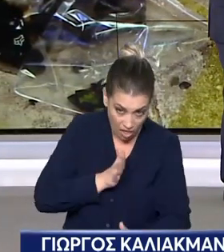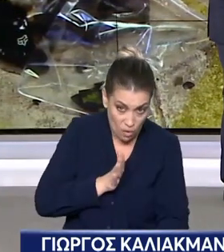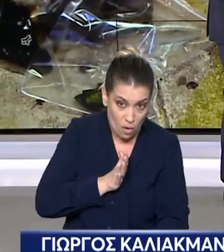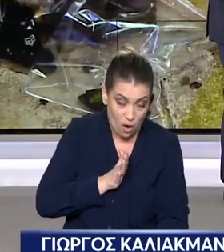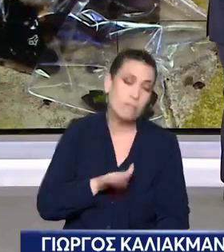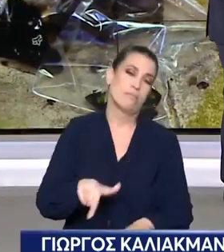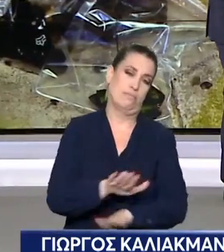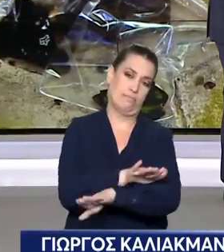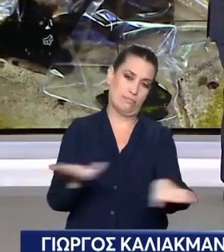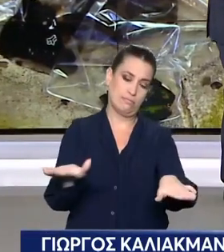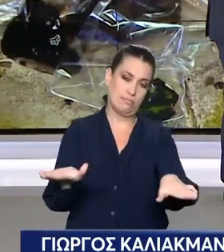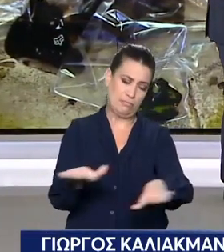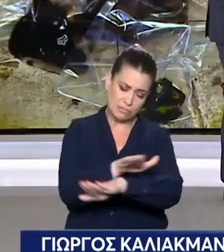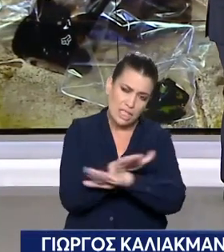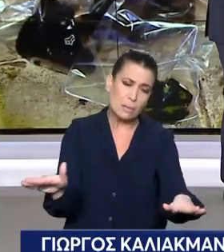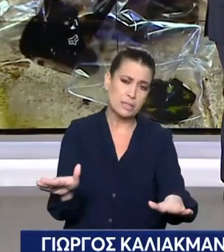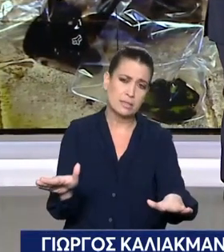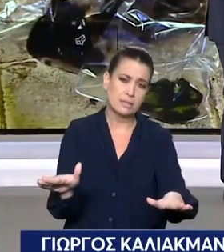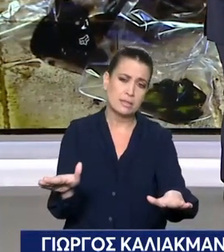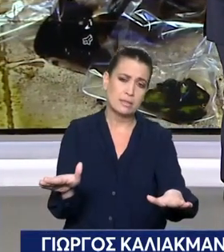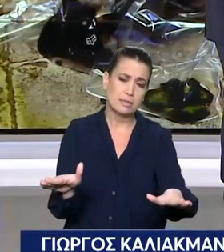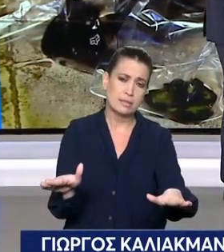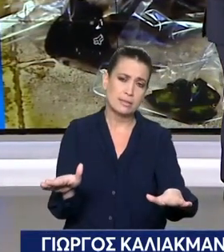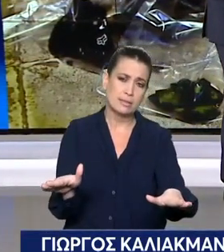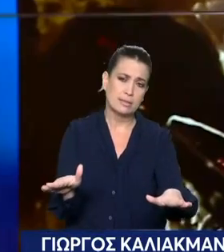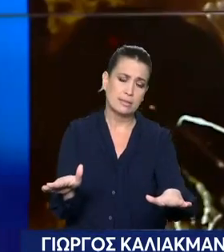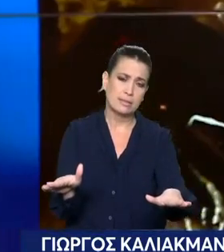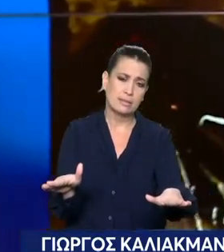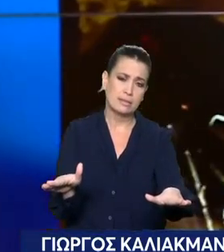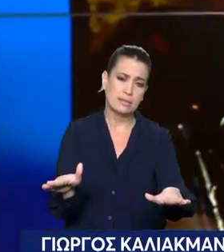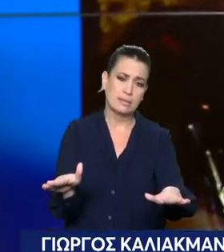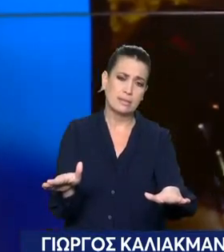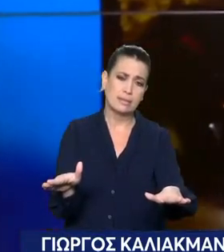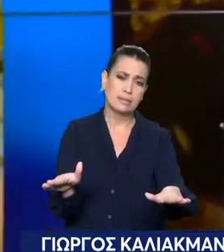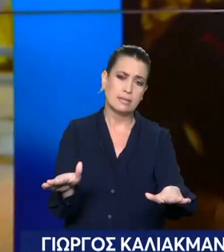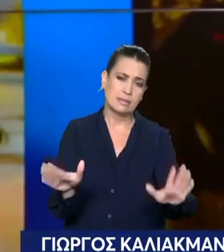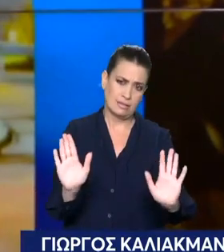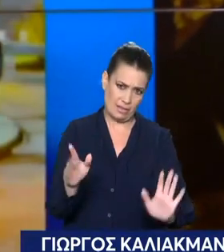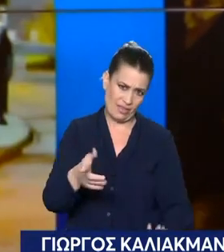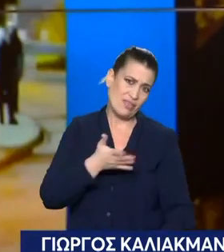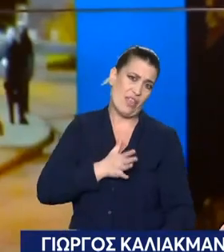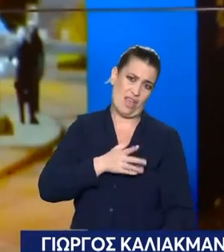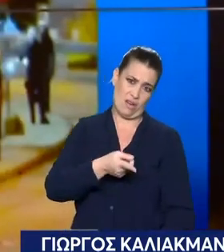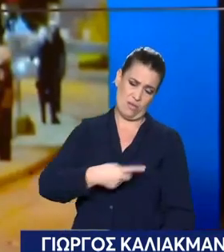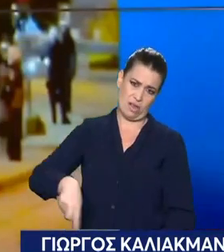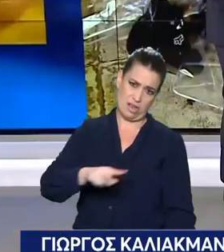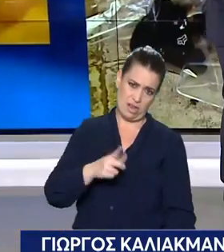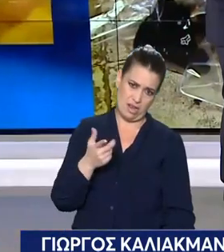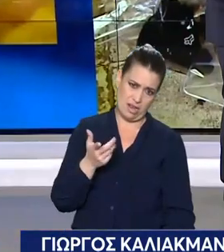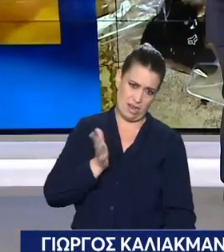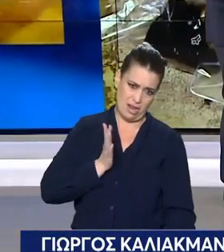πρέπει να σταματήσει. Και δεν νομίζω ότι οι ιδιοκτήτες των ΠΑΕ θέλουν αυτή την κατάσταση. Δεν θέλω να το πιστεύω με